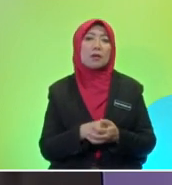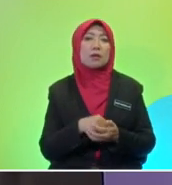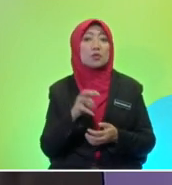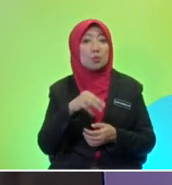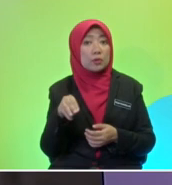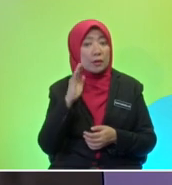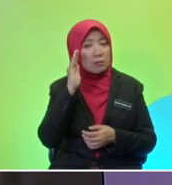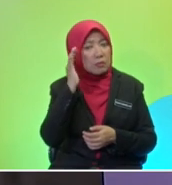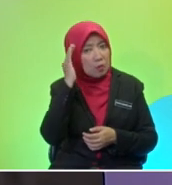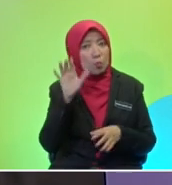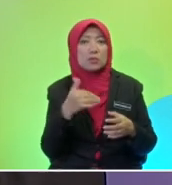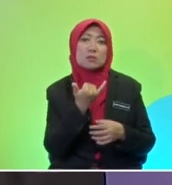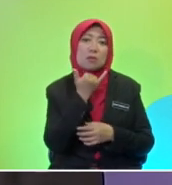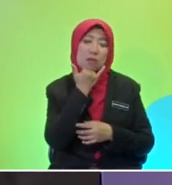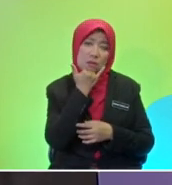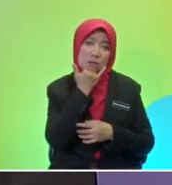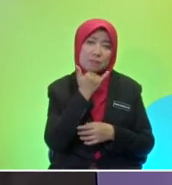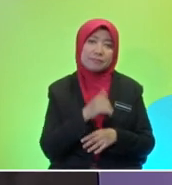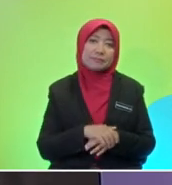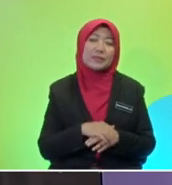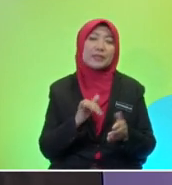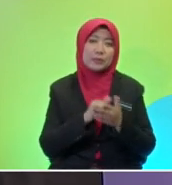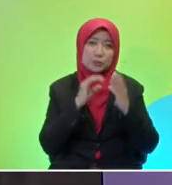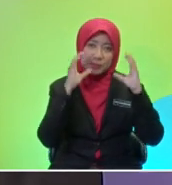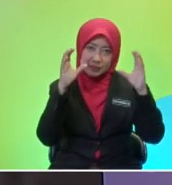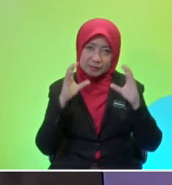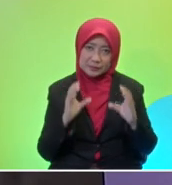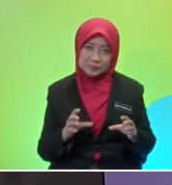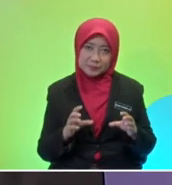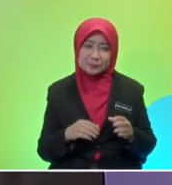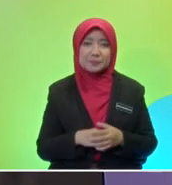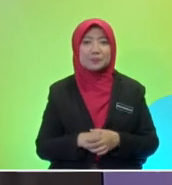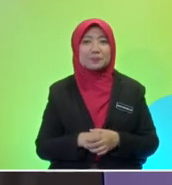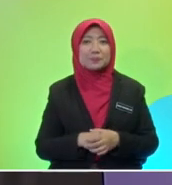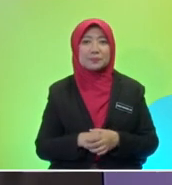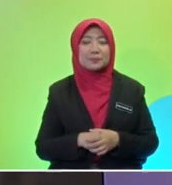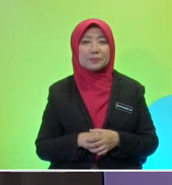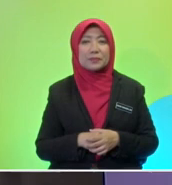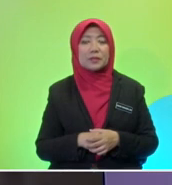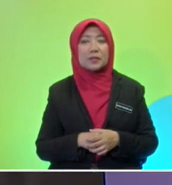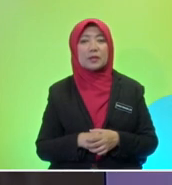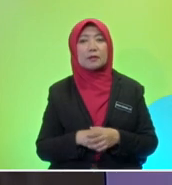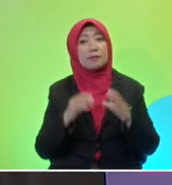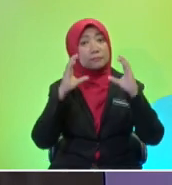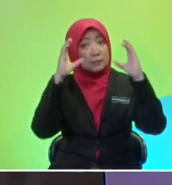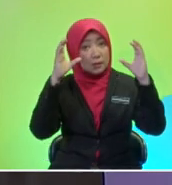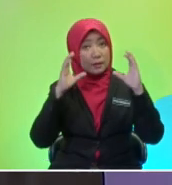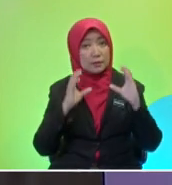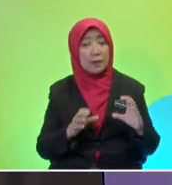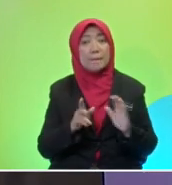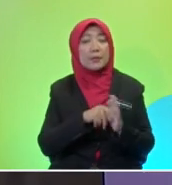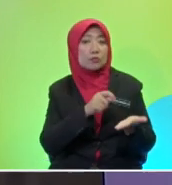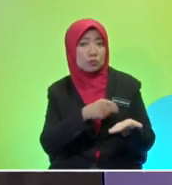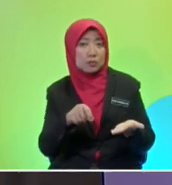mereka dibuat kesalahan Oke Nah itu caranya oke kemudian hadis ini apa yang saya gunakan kaidah bertulis itu